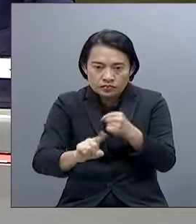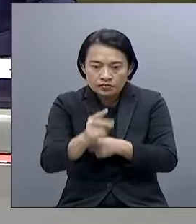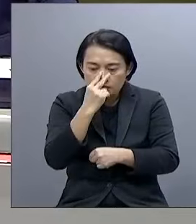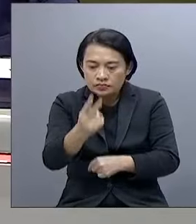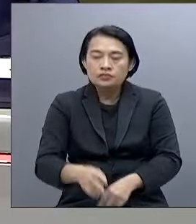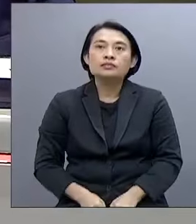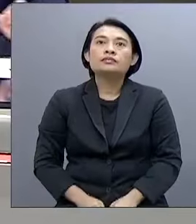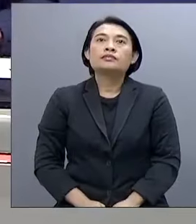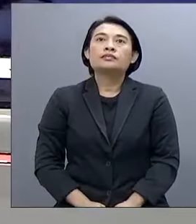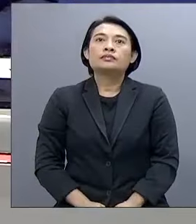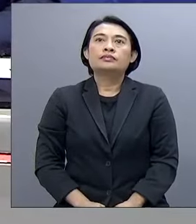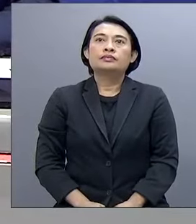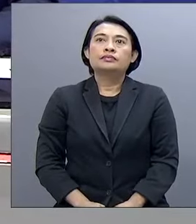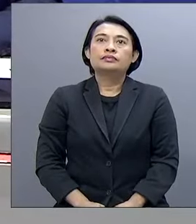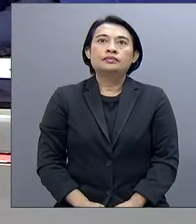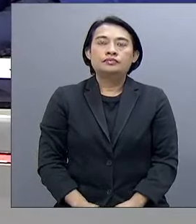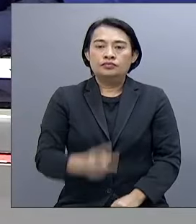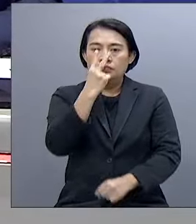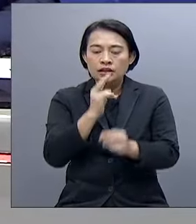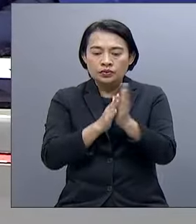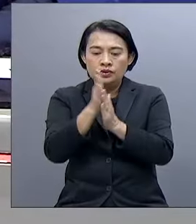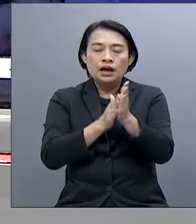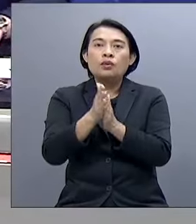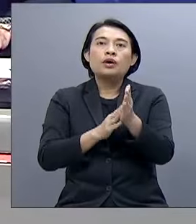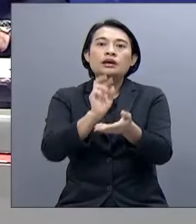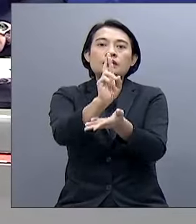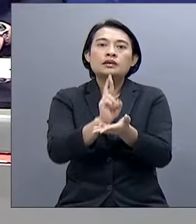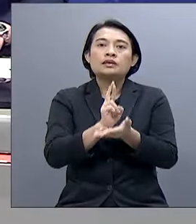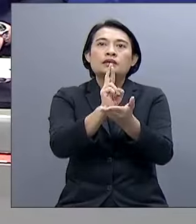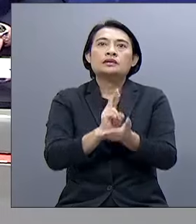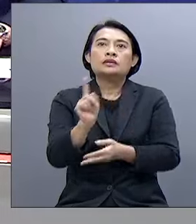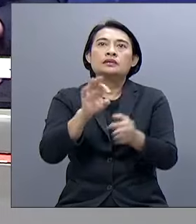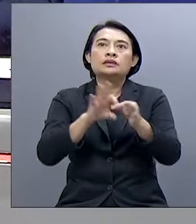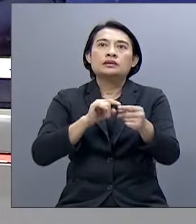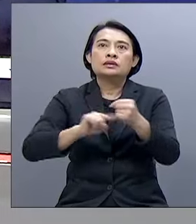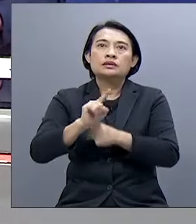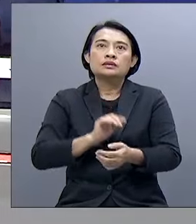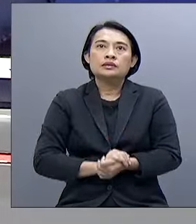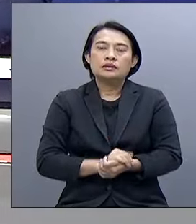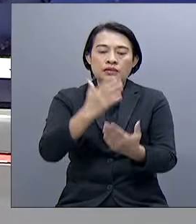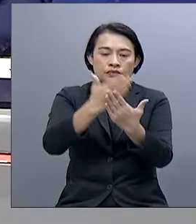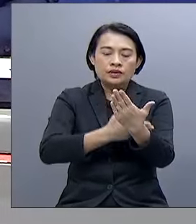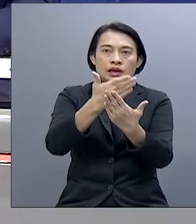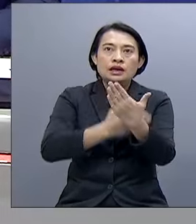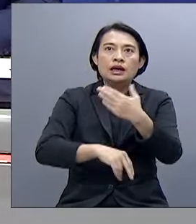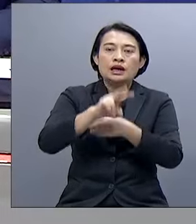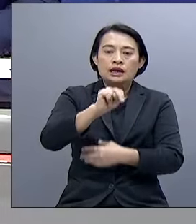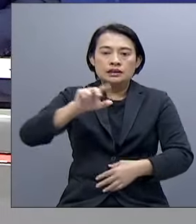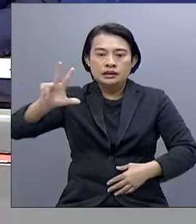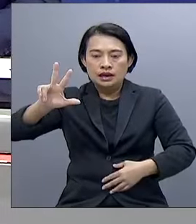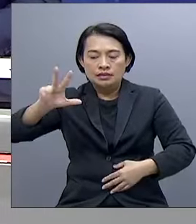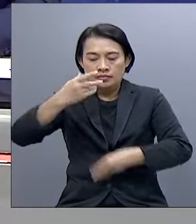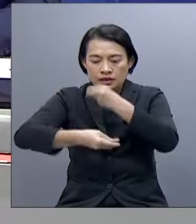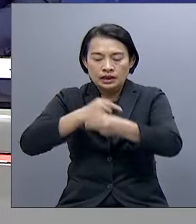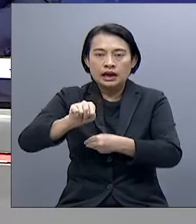ี่ยนอารมณ์มาดูเรื่องของการลุ้นรางวัลกันบ้างเพราะว่าการจำหน่ายสลากแบบ N3 งวดแรกเนี่ยเขาเริ่มขายไปตั้งแต่วันที่17ตุลาค